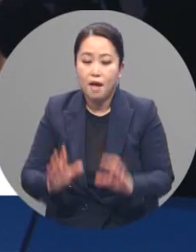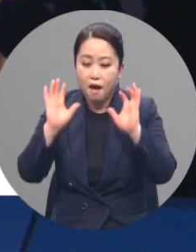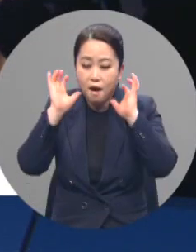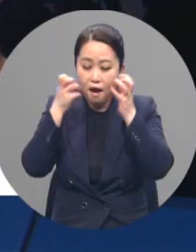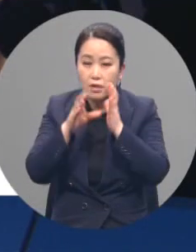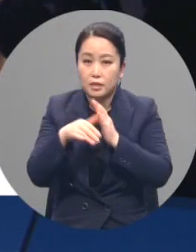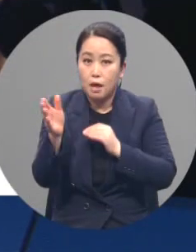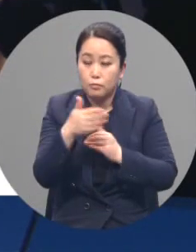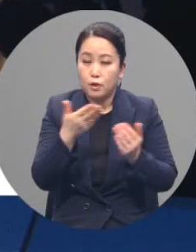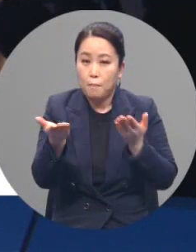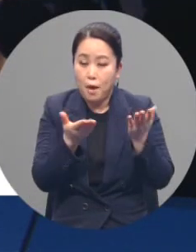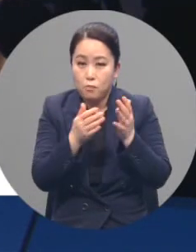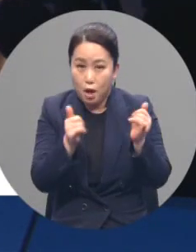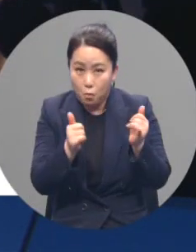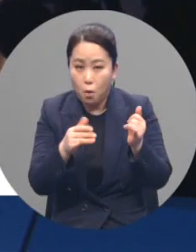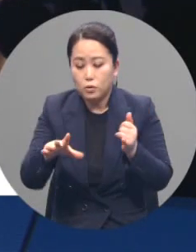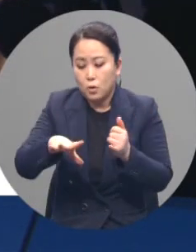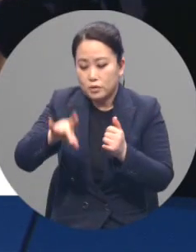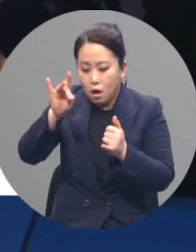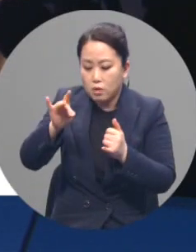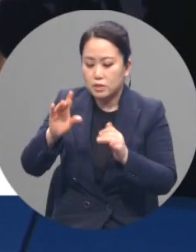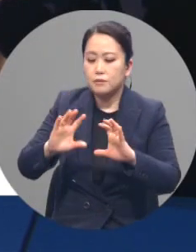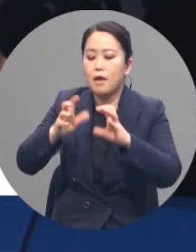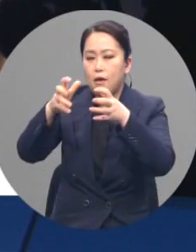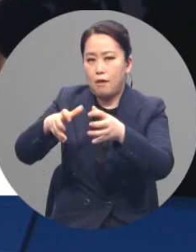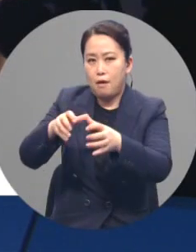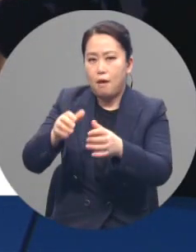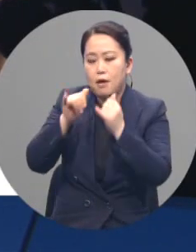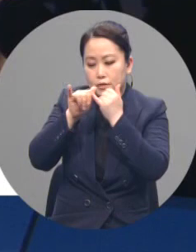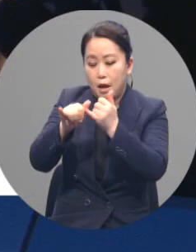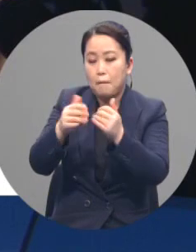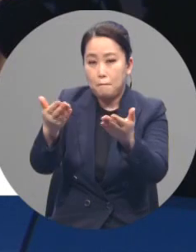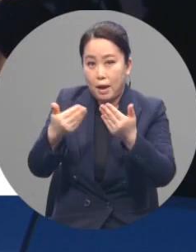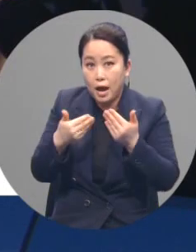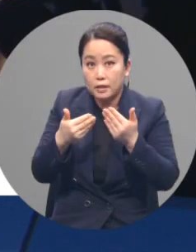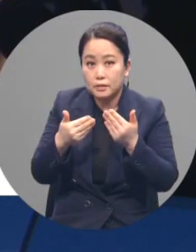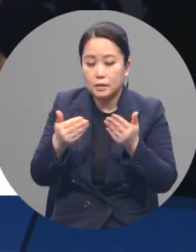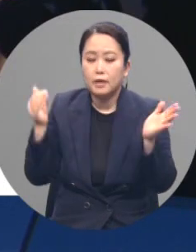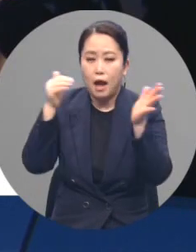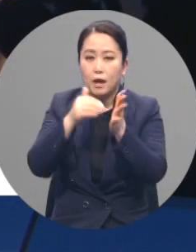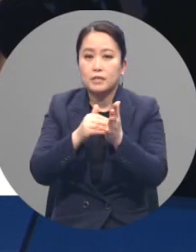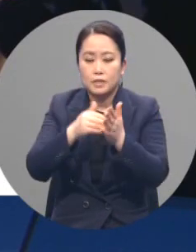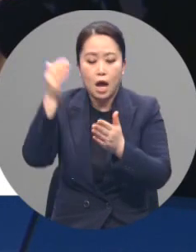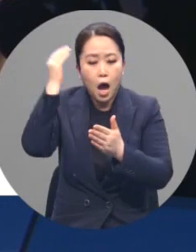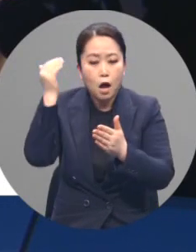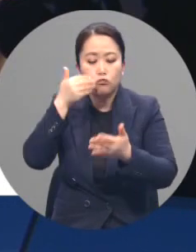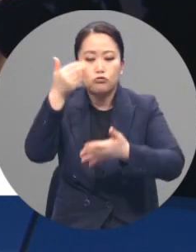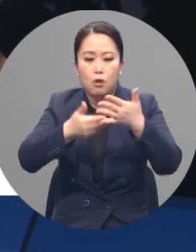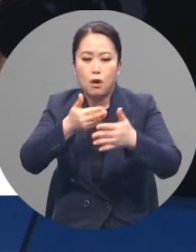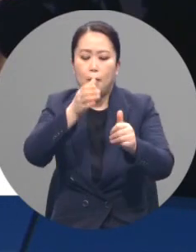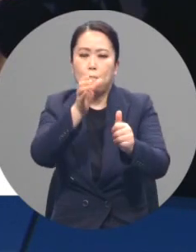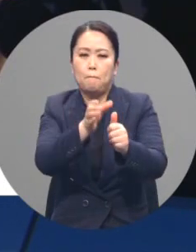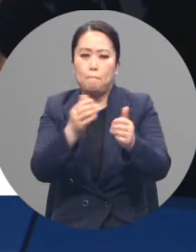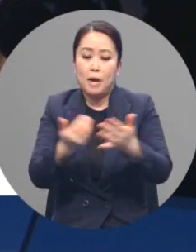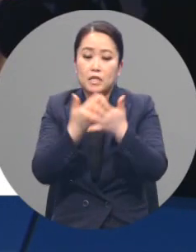아역 배우에서 최초 월드스타의 반열에까지 한국 영화의 중흥기를 이끌었던 배우 강수현